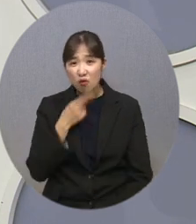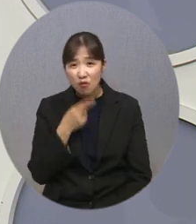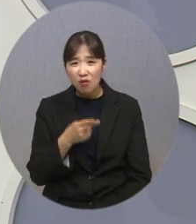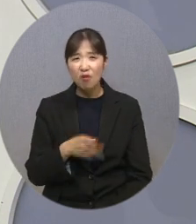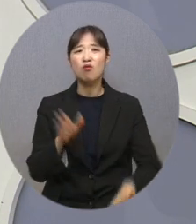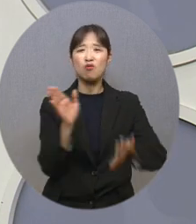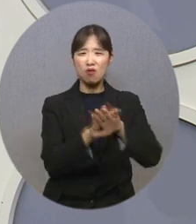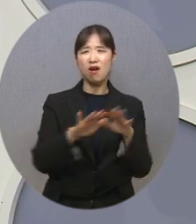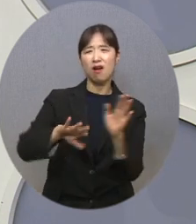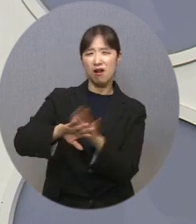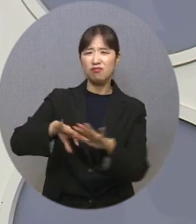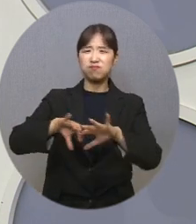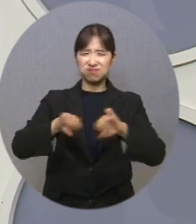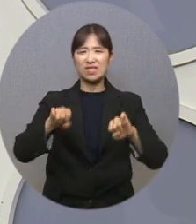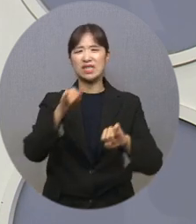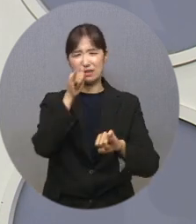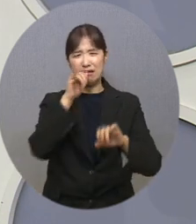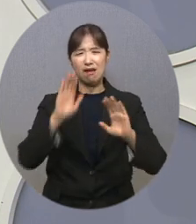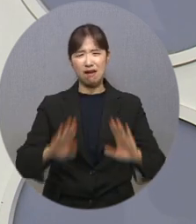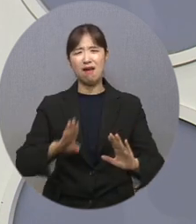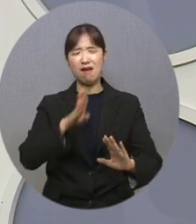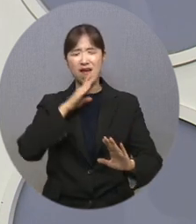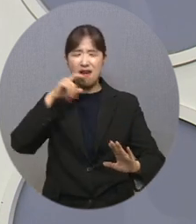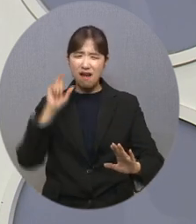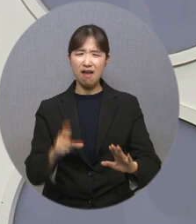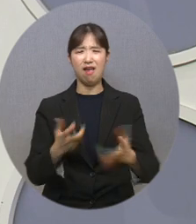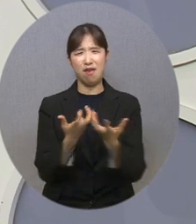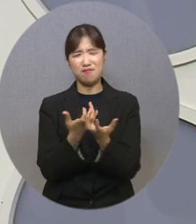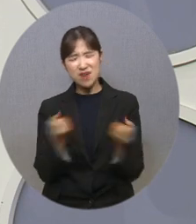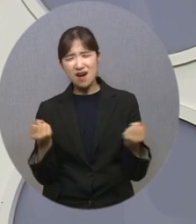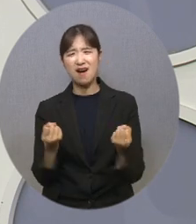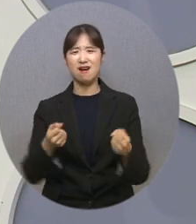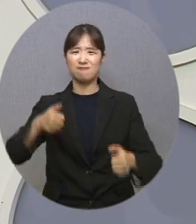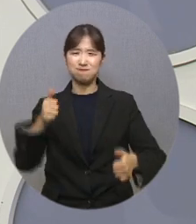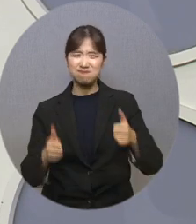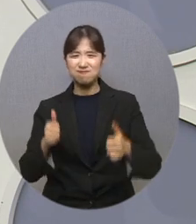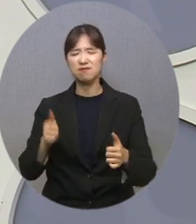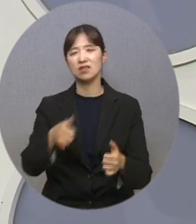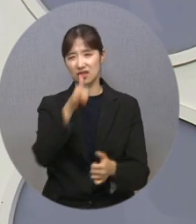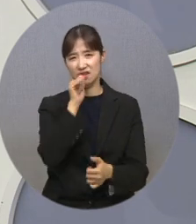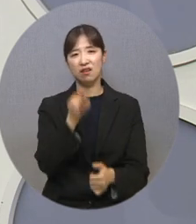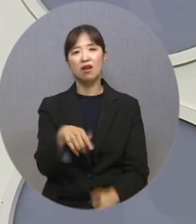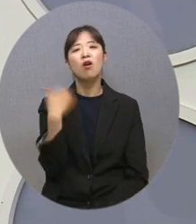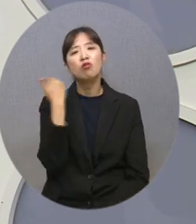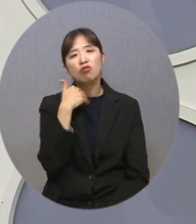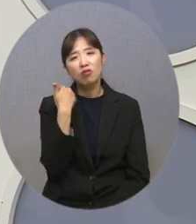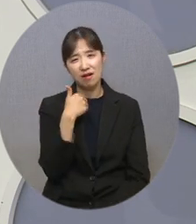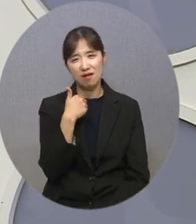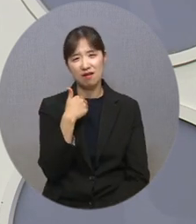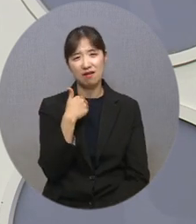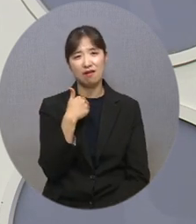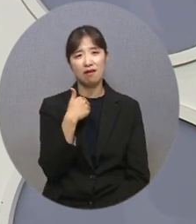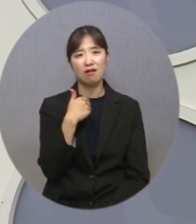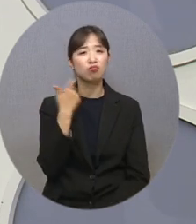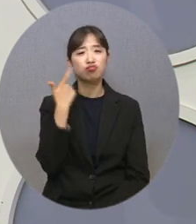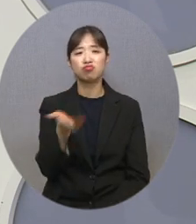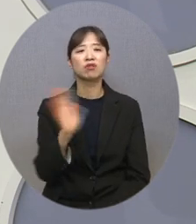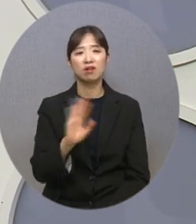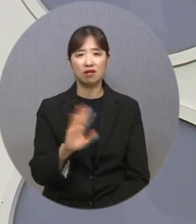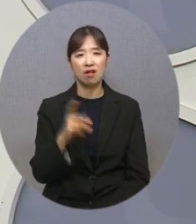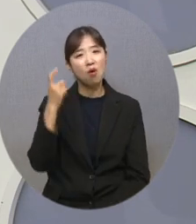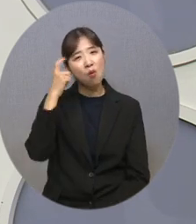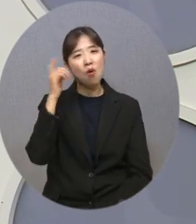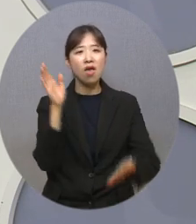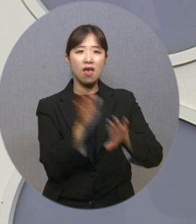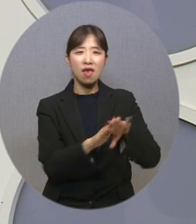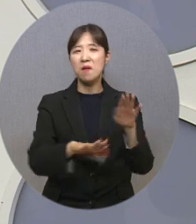있고 우파도 있잖아요. 극렬하게 공론이 찢어지고 갈라지고 누가 그렇게 했느냐? 묻지를 않습니다. 다